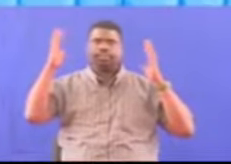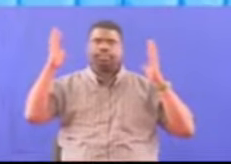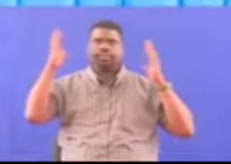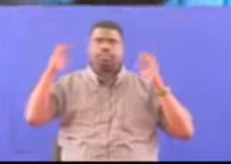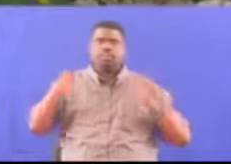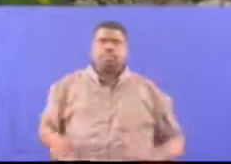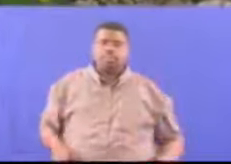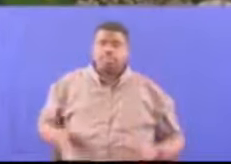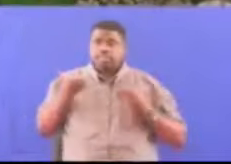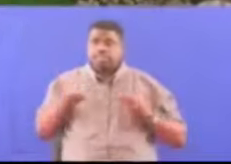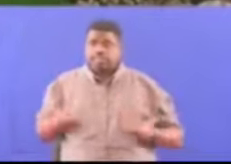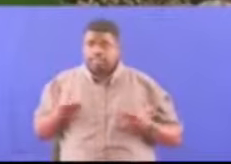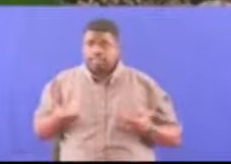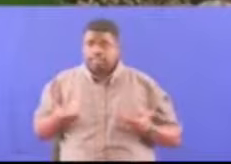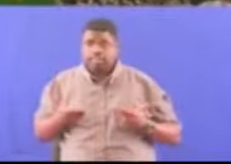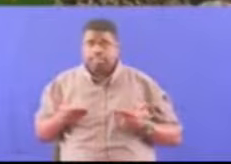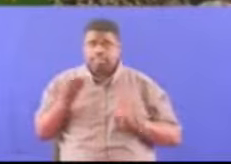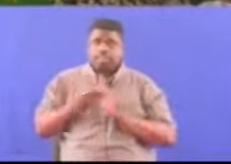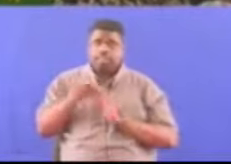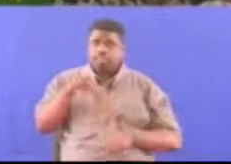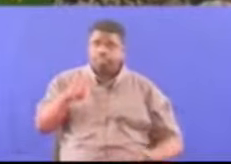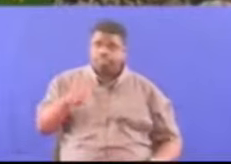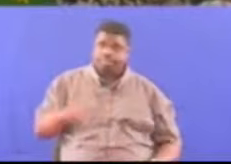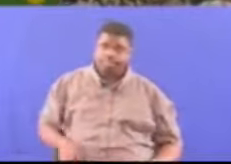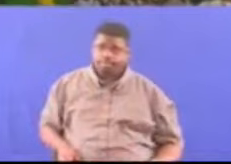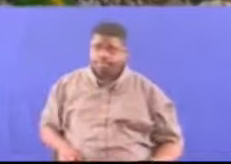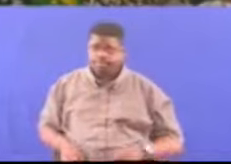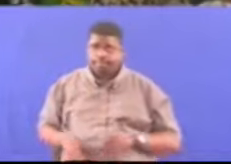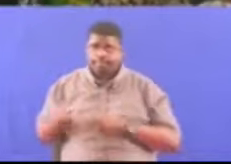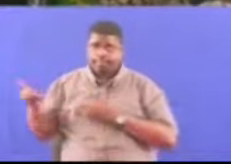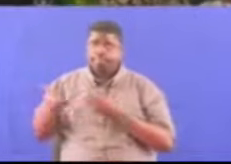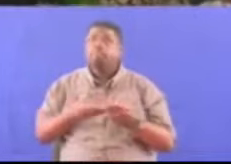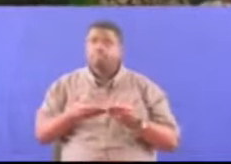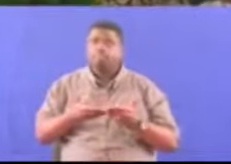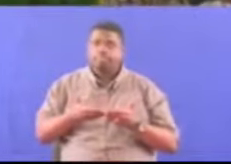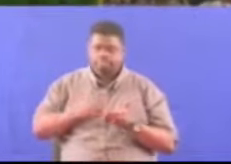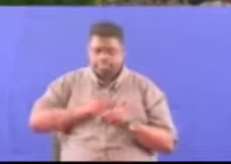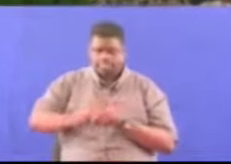Sasa ninaomba nimwalike katibu wa bunge